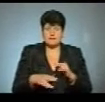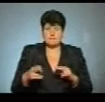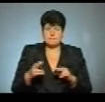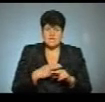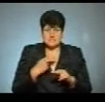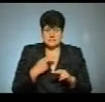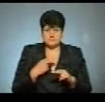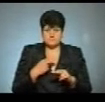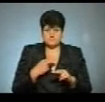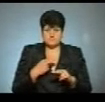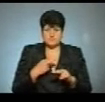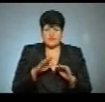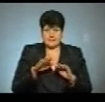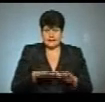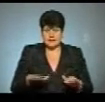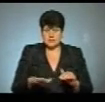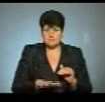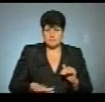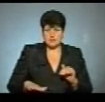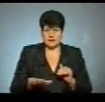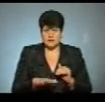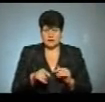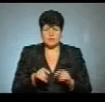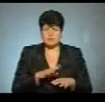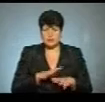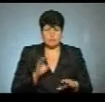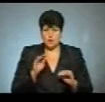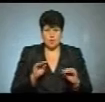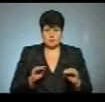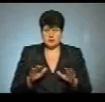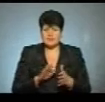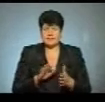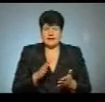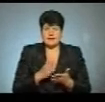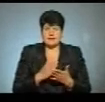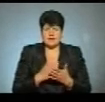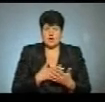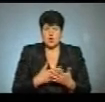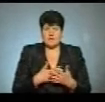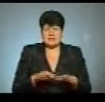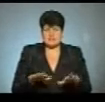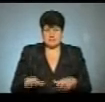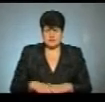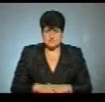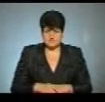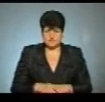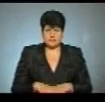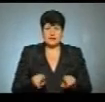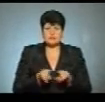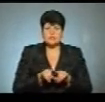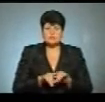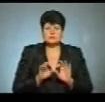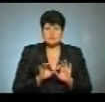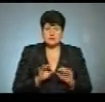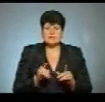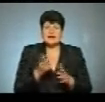ознак дитячого майданчику, воно там не було облаштоване, не є громадським місцем. Також Анна Мостецька